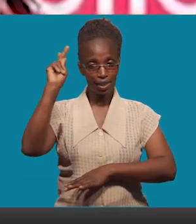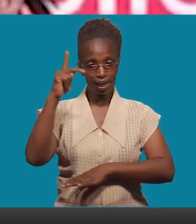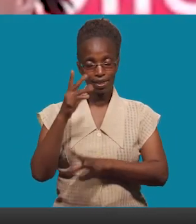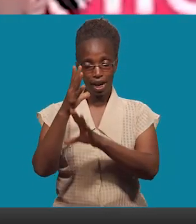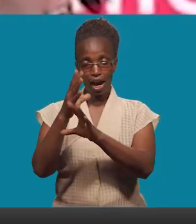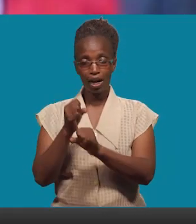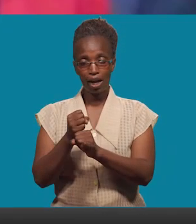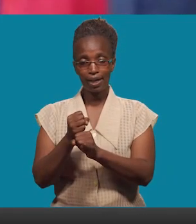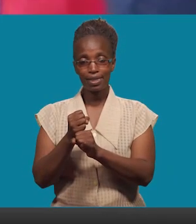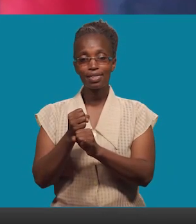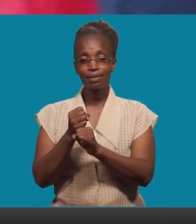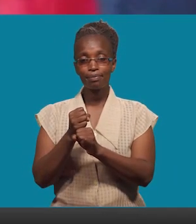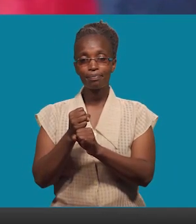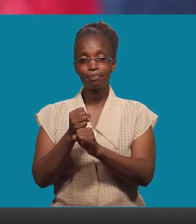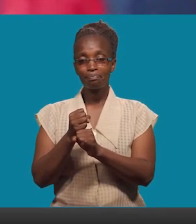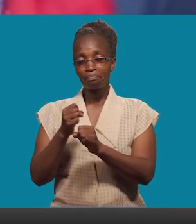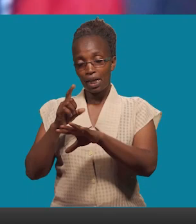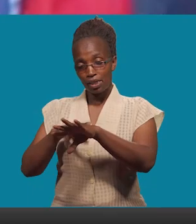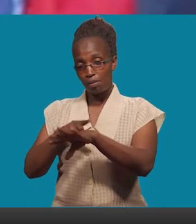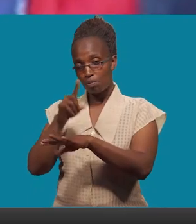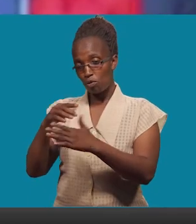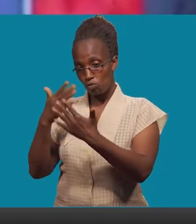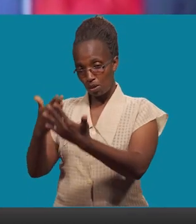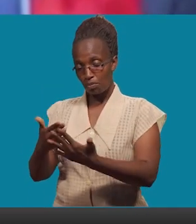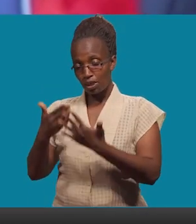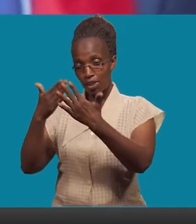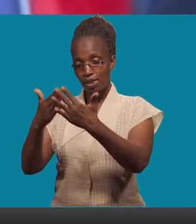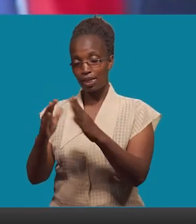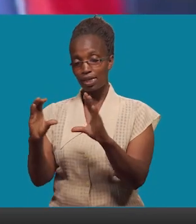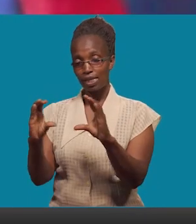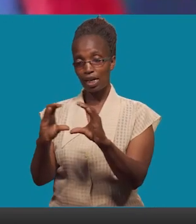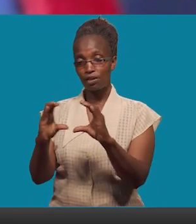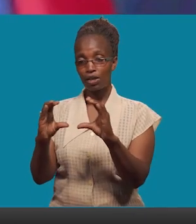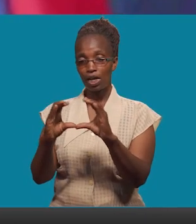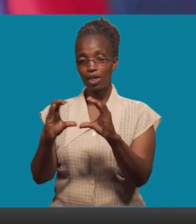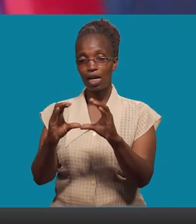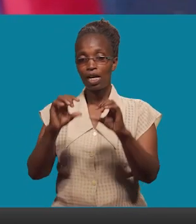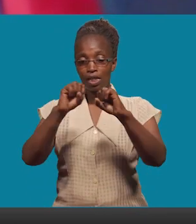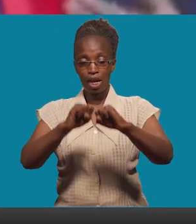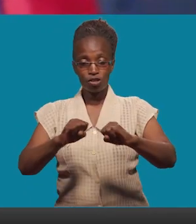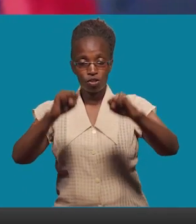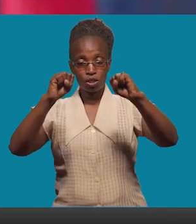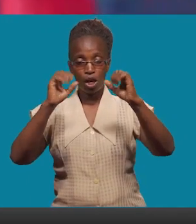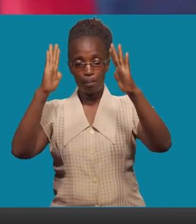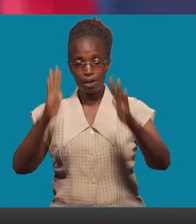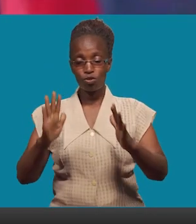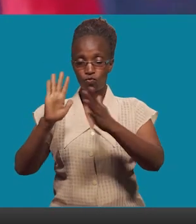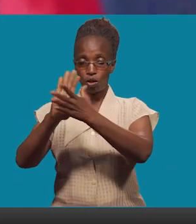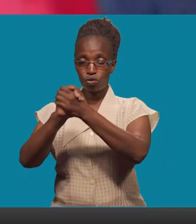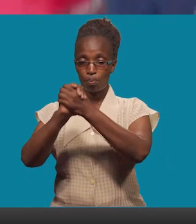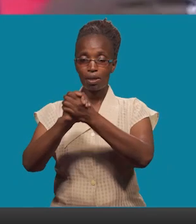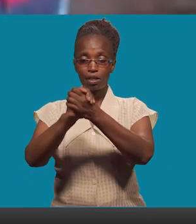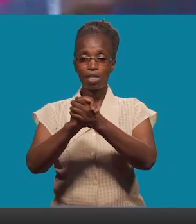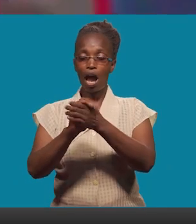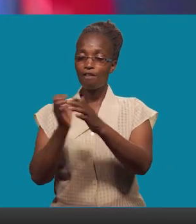Umoja, One Kenya Alliance. Akikabidhiwa cheti hicho, katibu mkuu wa chama cha Jubilee